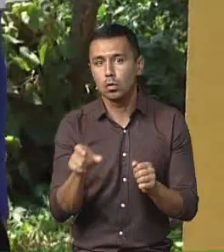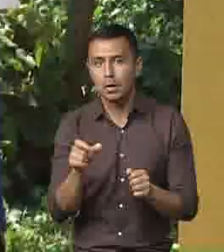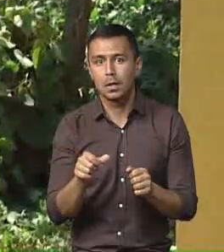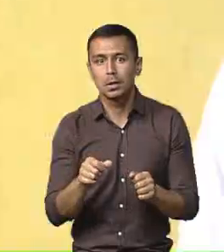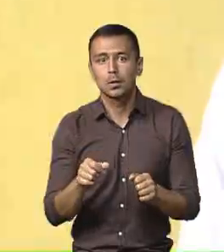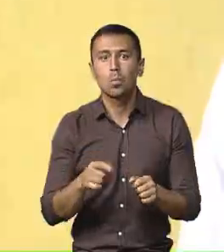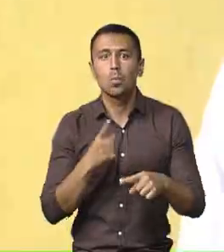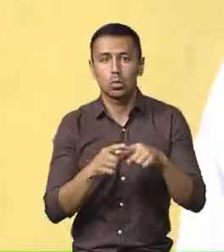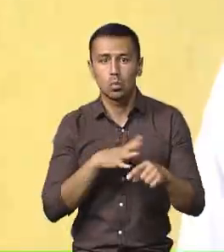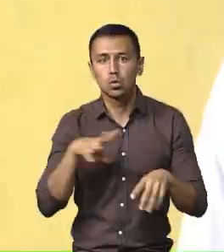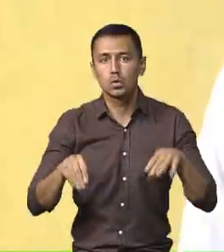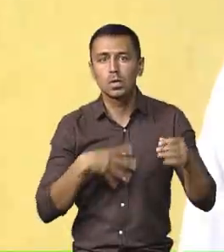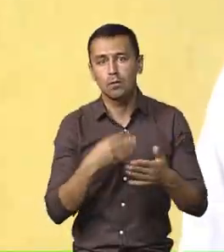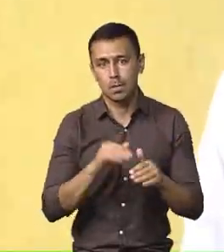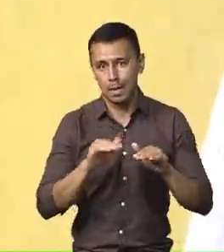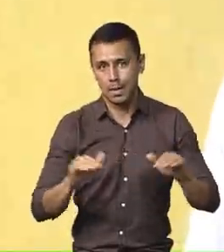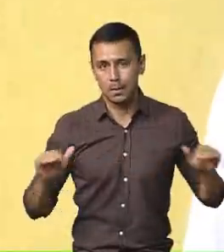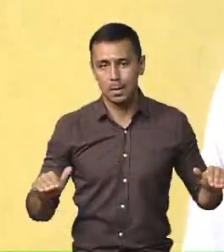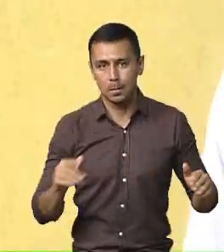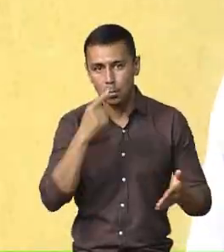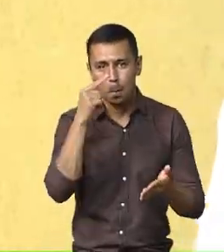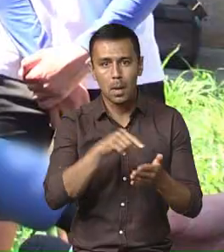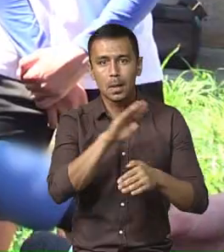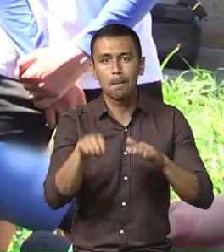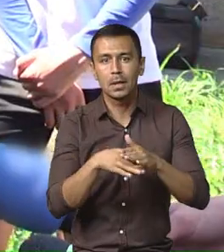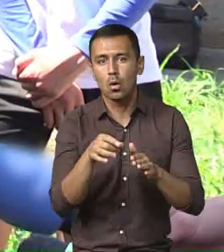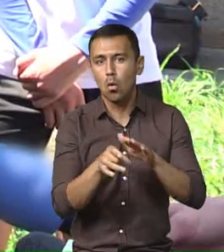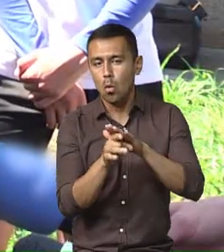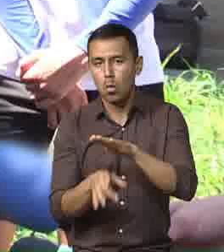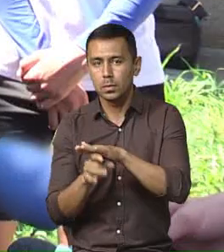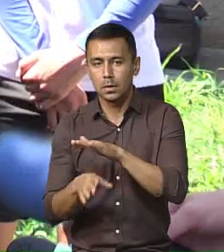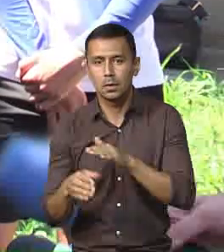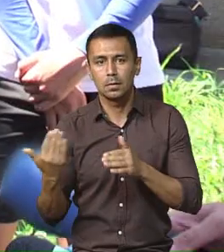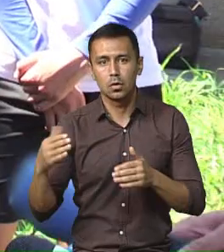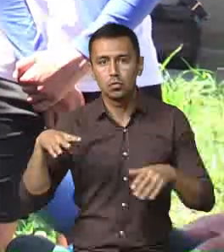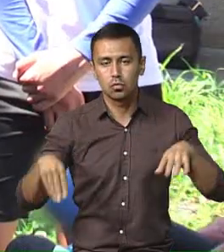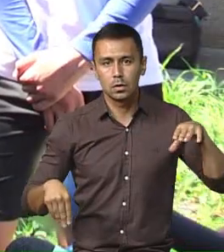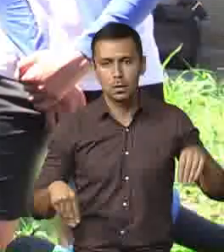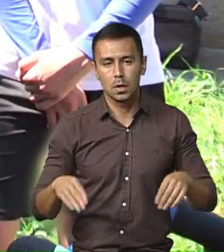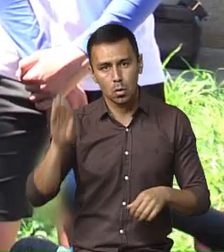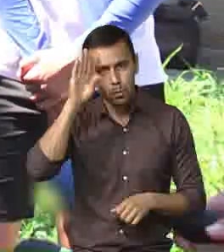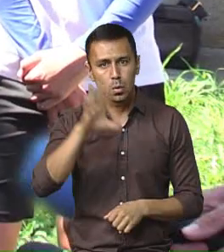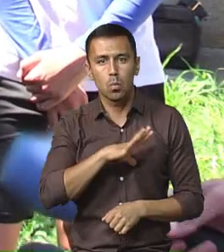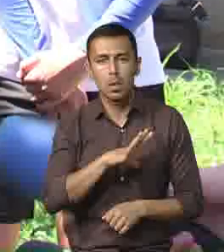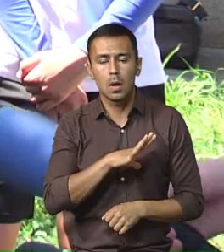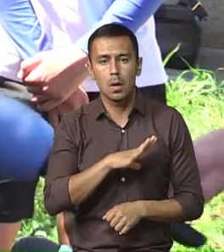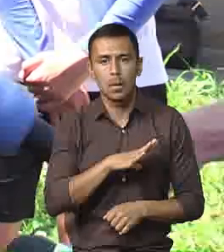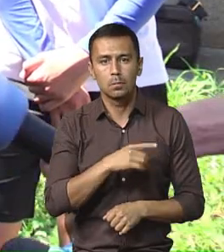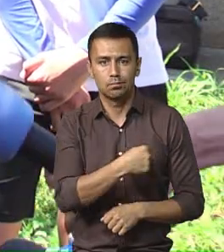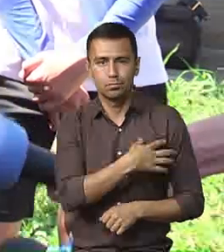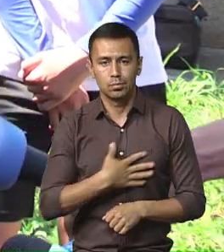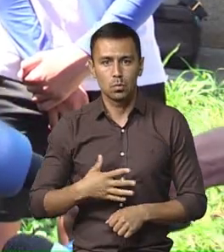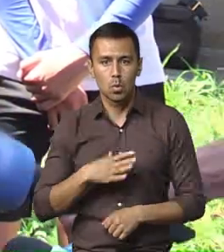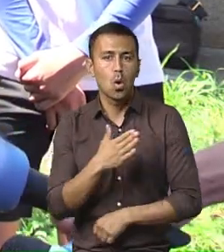з дітьми, ще сусіди зі своїми дітьми. Попали під обстріл. В Ані сусідки хлопчика було поранення було